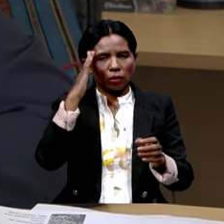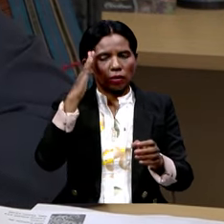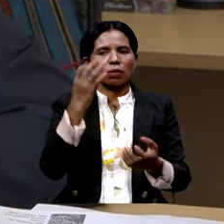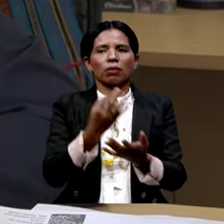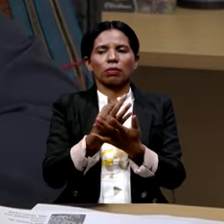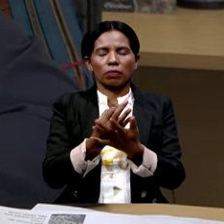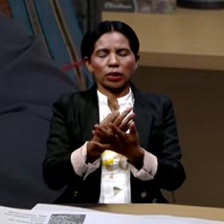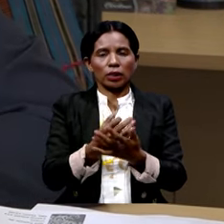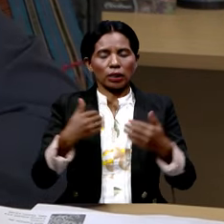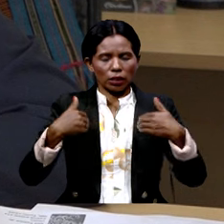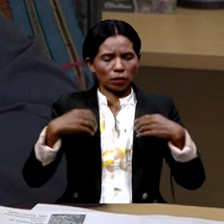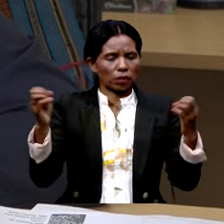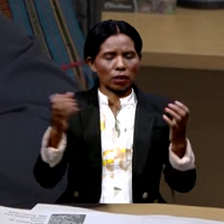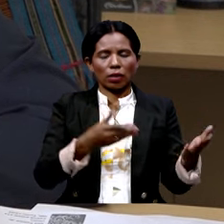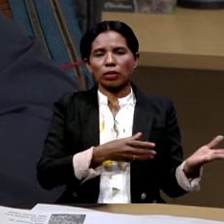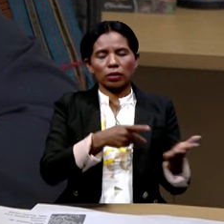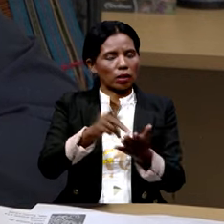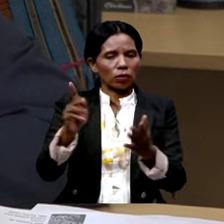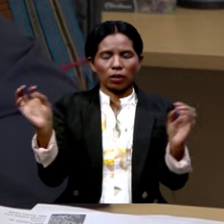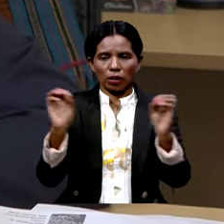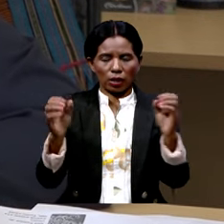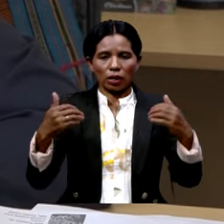ini macam lah be, la proses tu ni lah, ni lah.